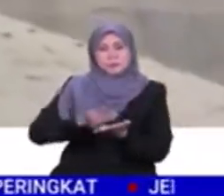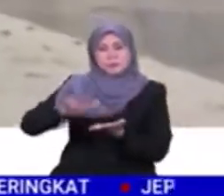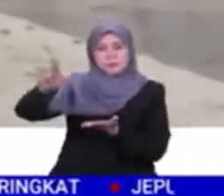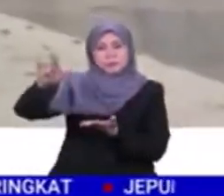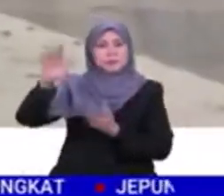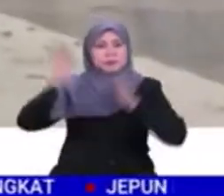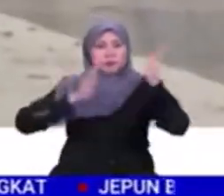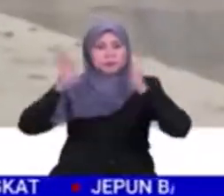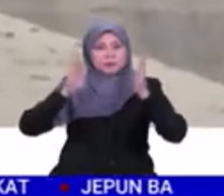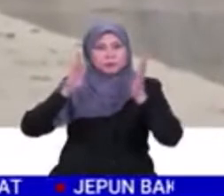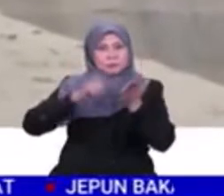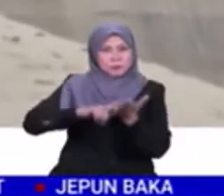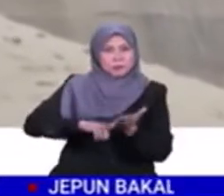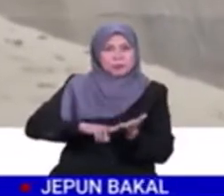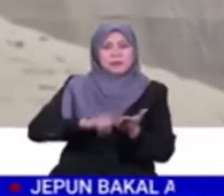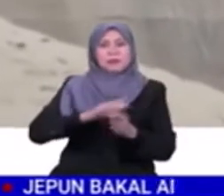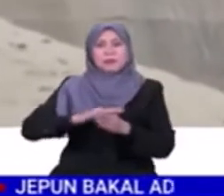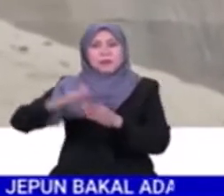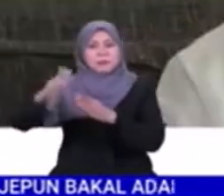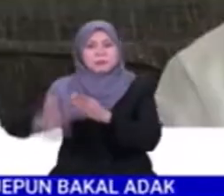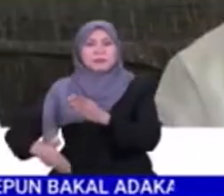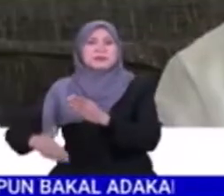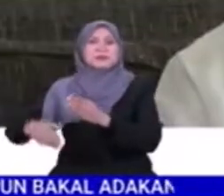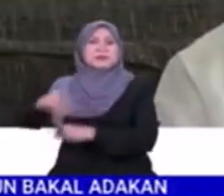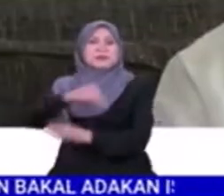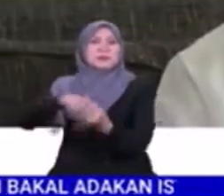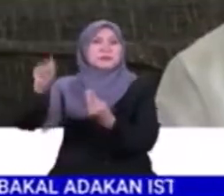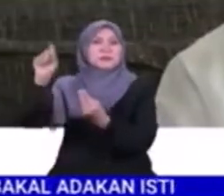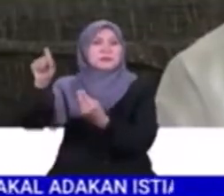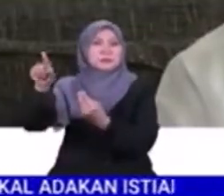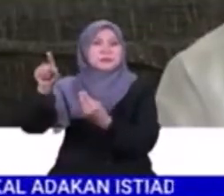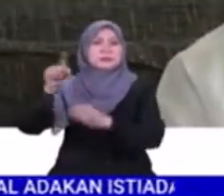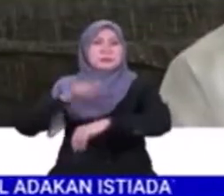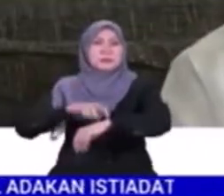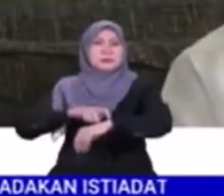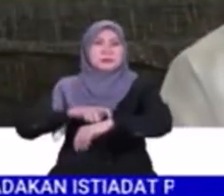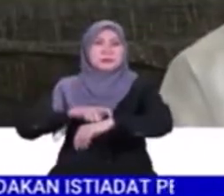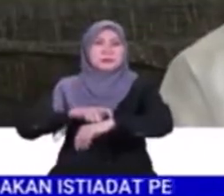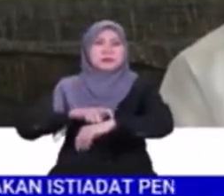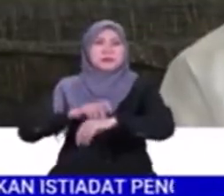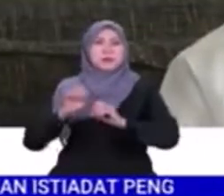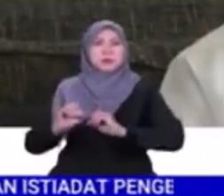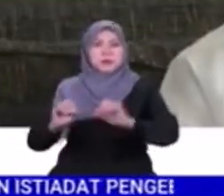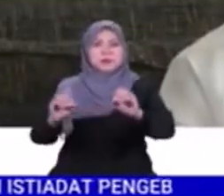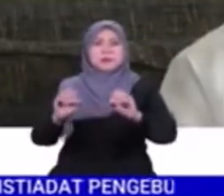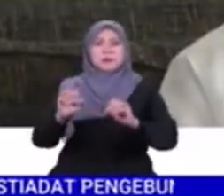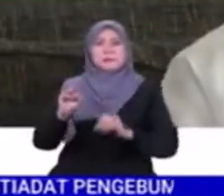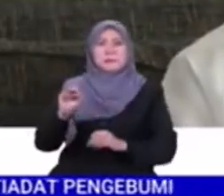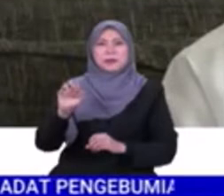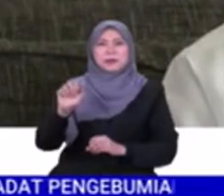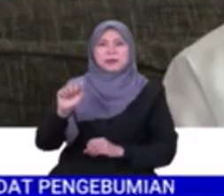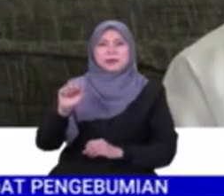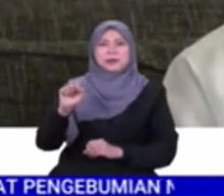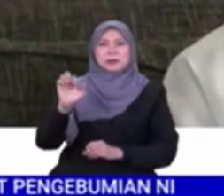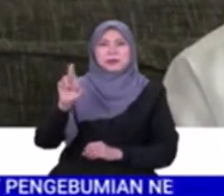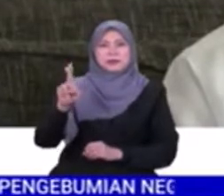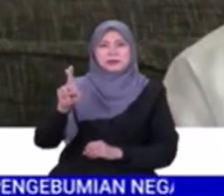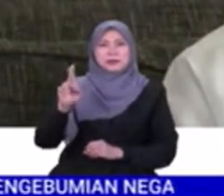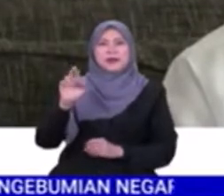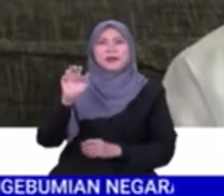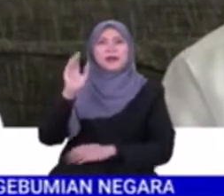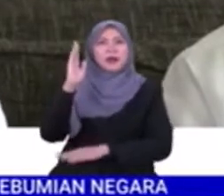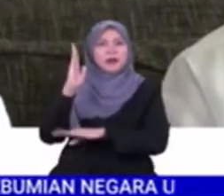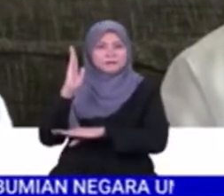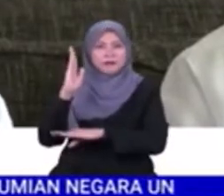Malaysia hingga selesai ibadah haji semasa operasi di Masyair iaitu di